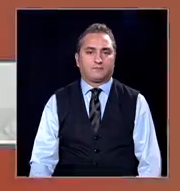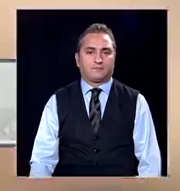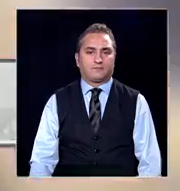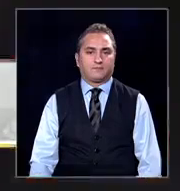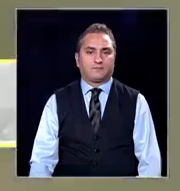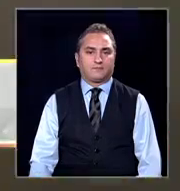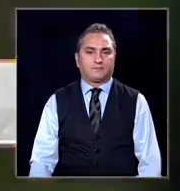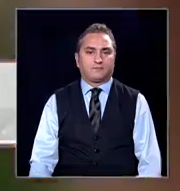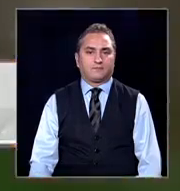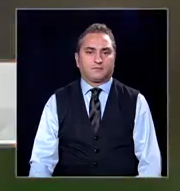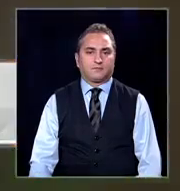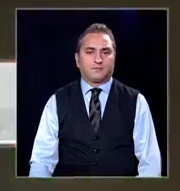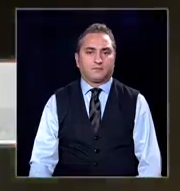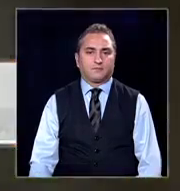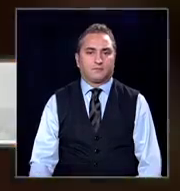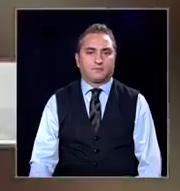kafana.